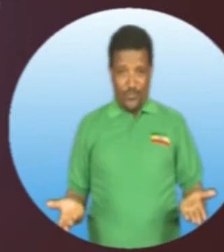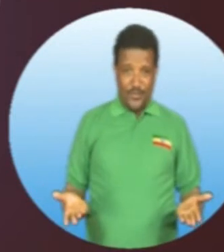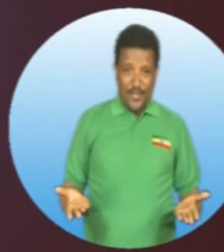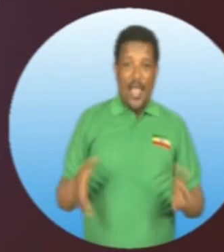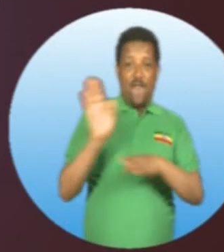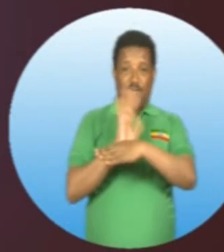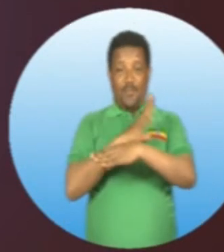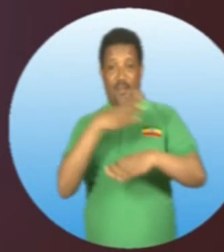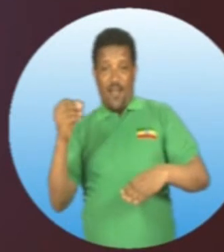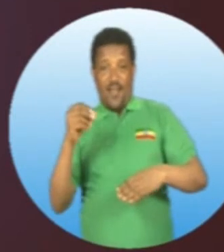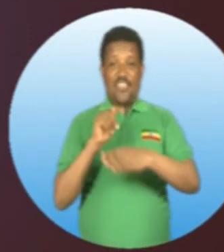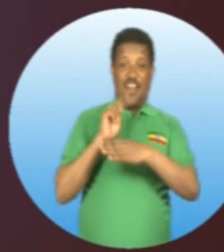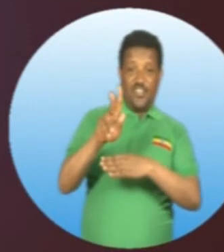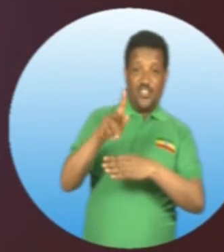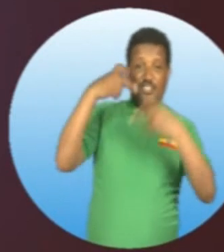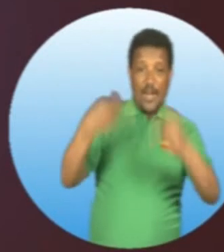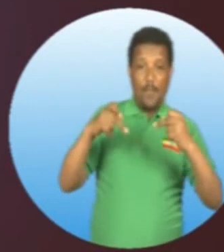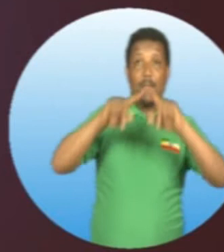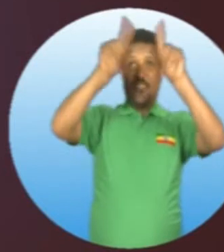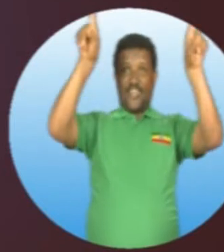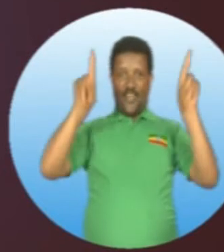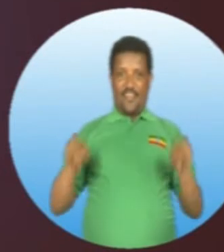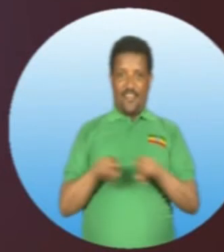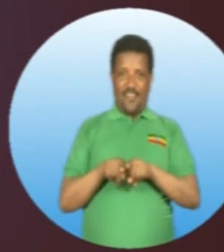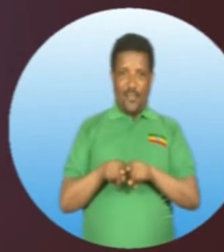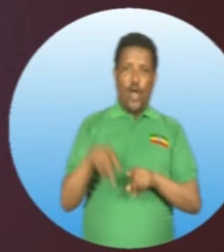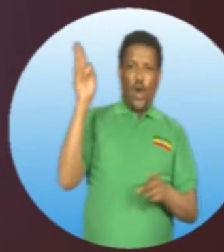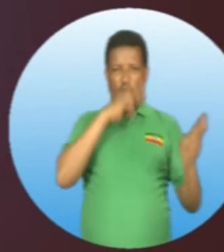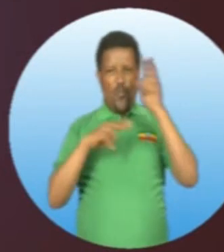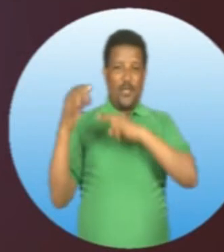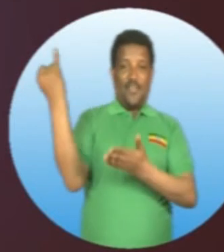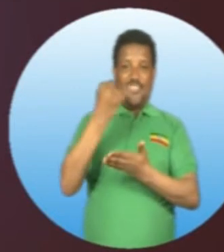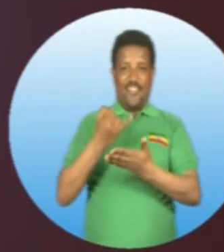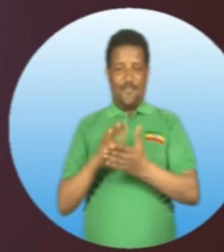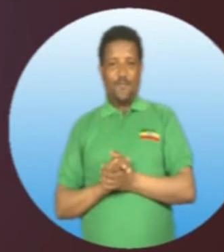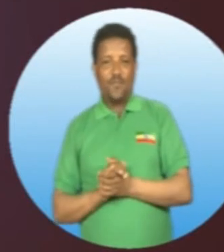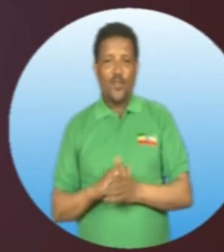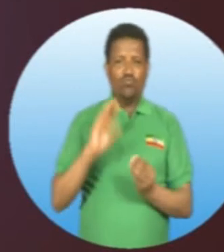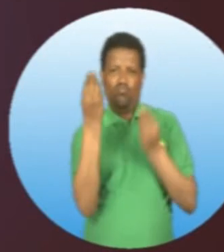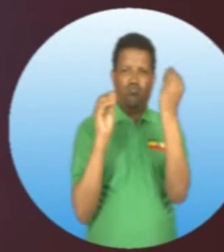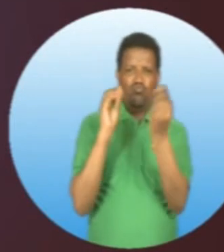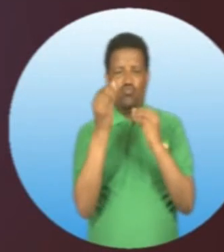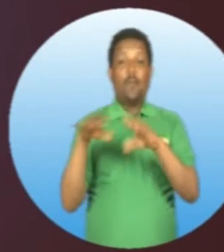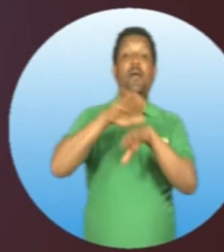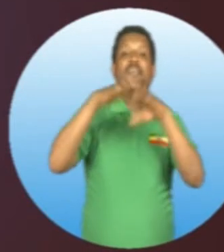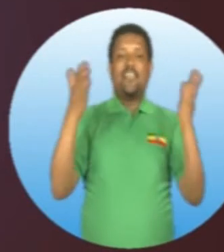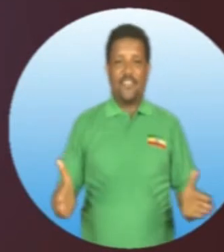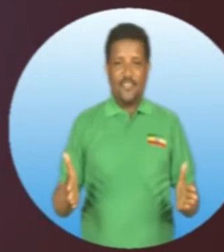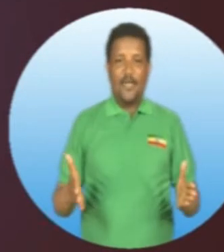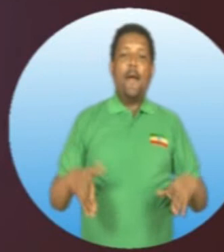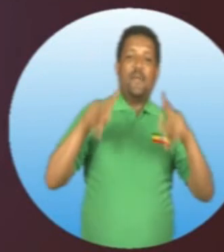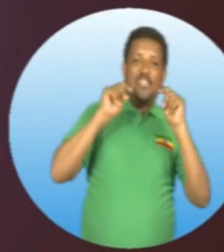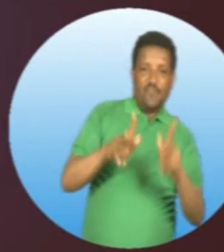በራዲዮ የፊልምና የቴሌቪዥን ድራማ በስክሪን ኮሚክ በስዕል አሻንጉሊት